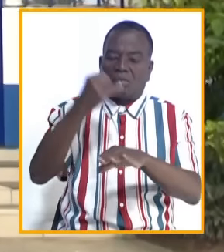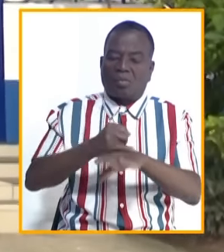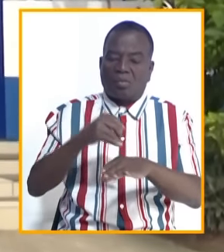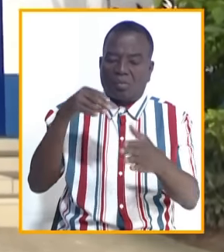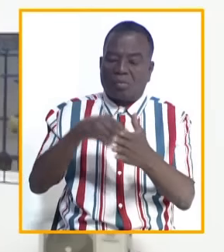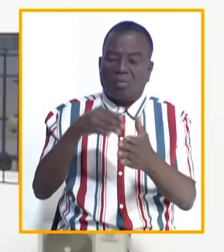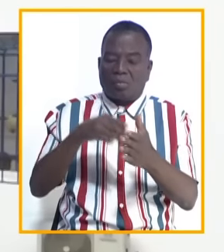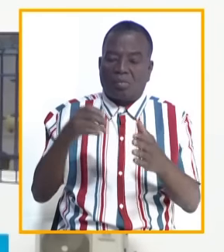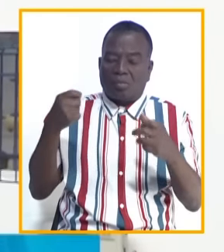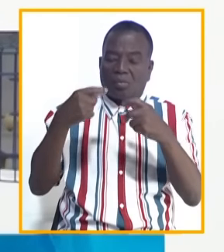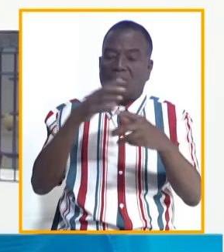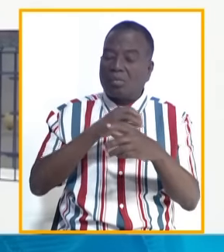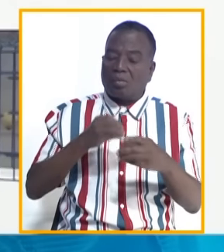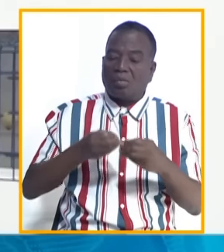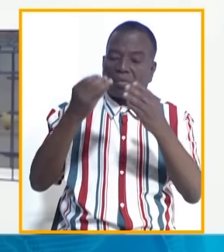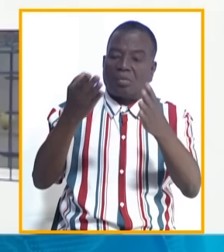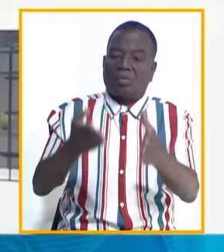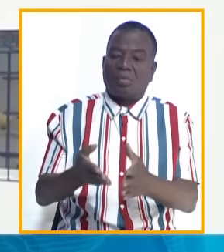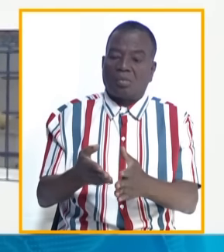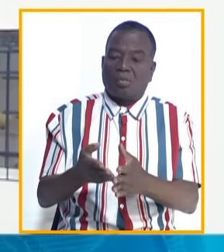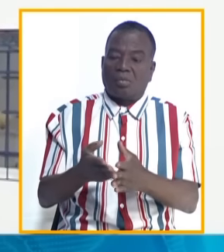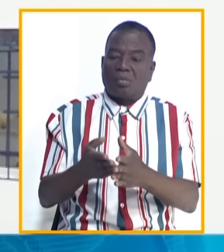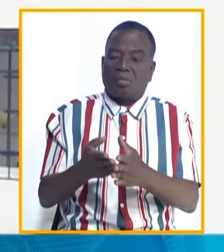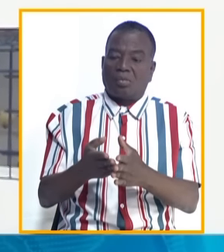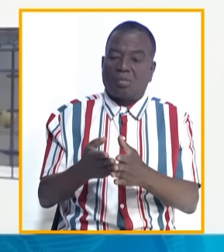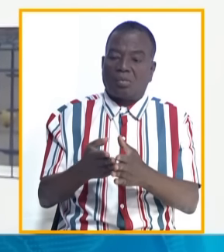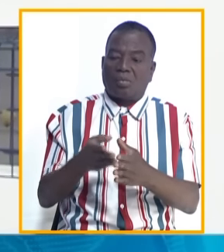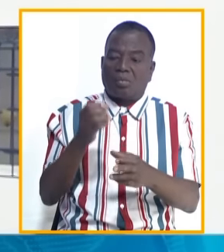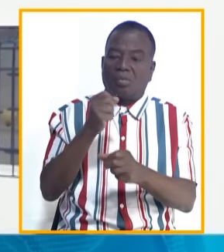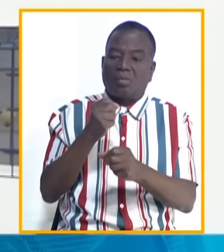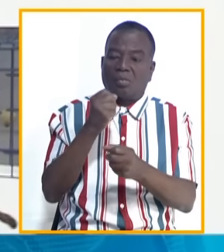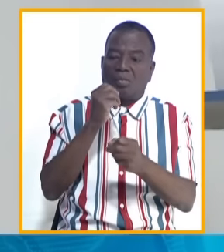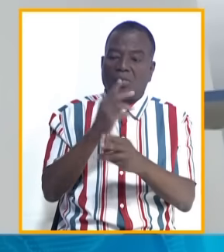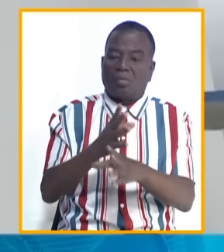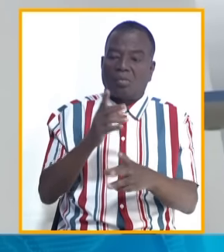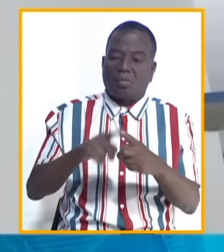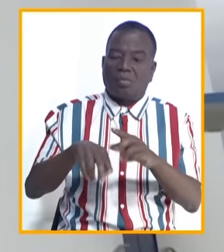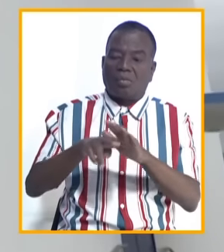médecine nucléaire d'Abidjan est rendu opérationnel en 2023